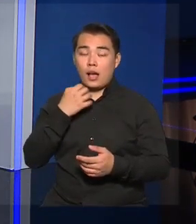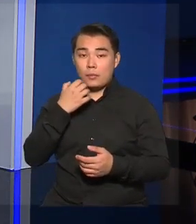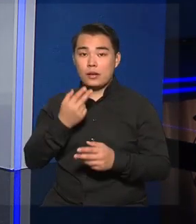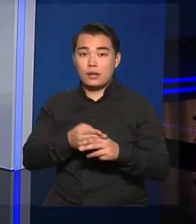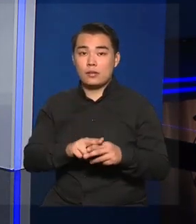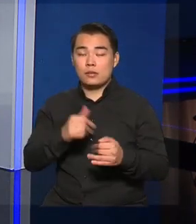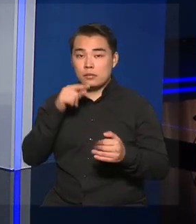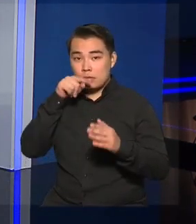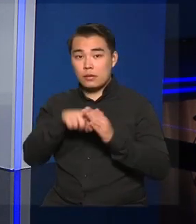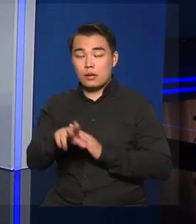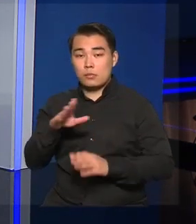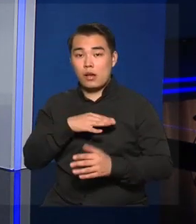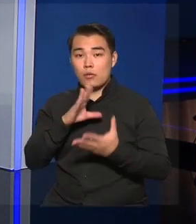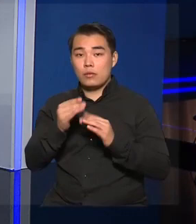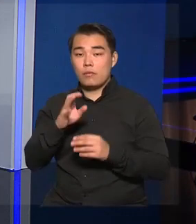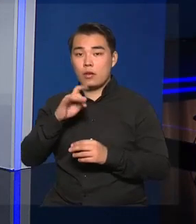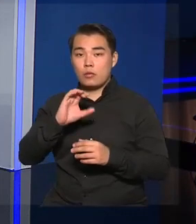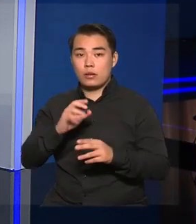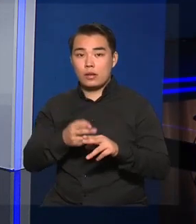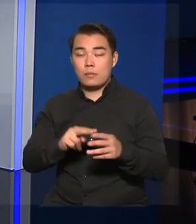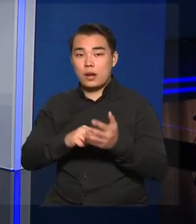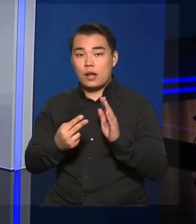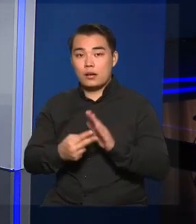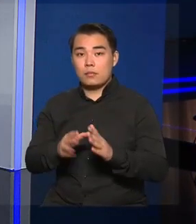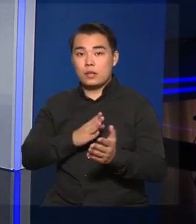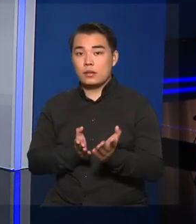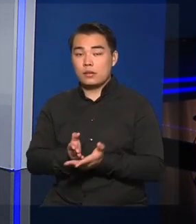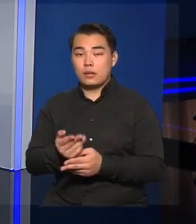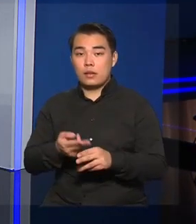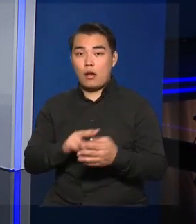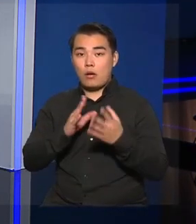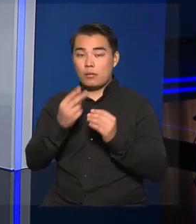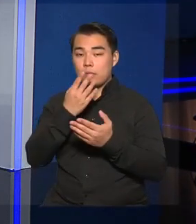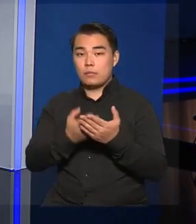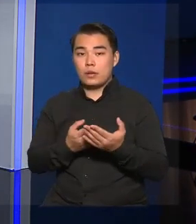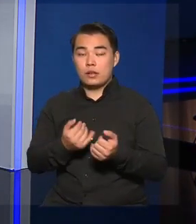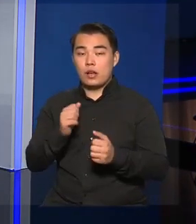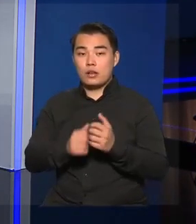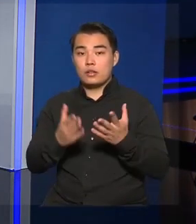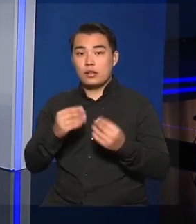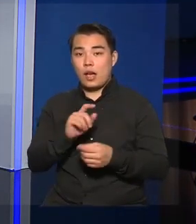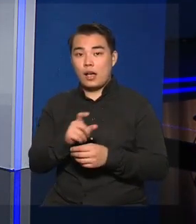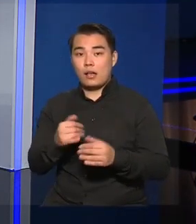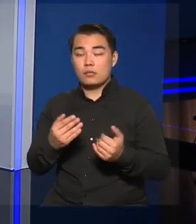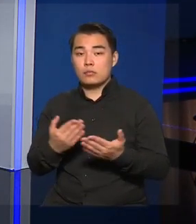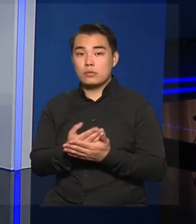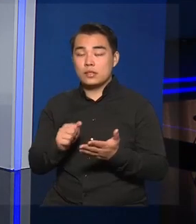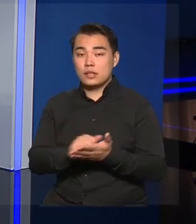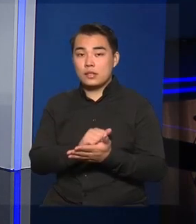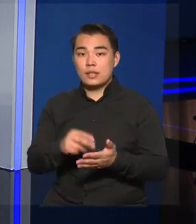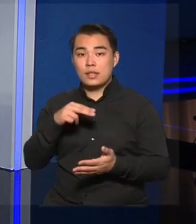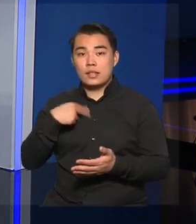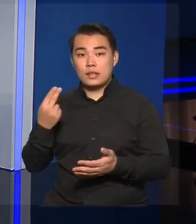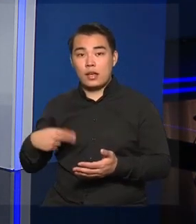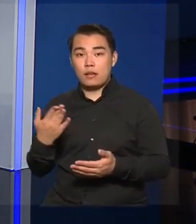бұзып кірген. Тіпті вирусқа қарсы бағдарламалар дайындалып өткен. Естеріңізге салайық, күні кеше ел азаматтарының деректері Қытай